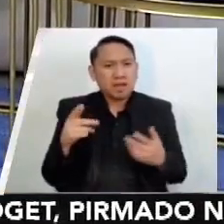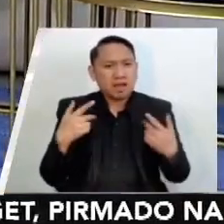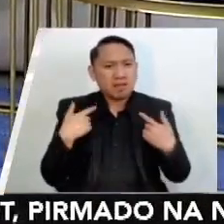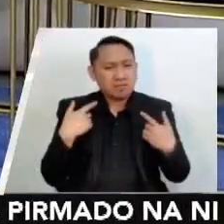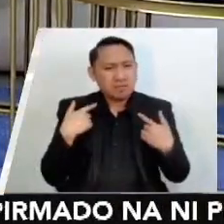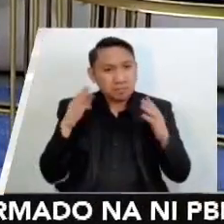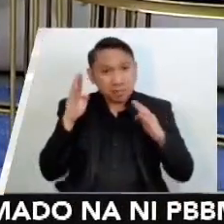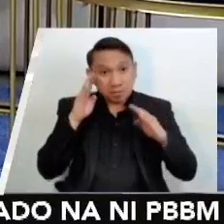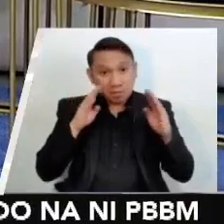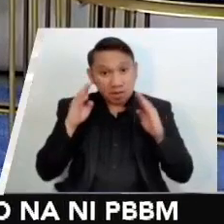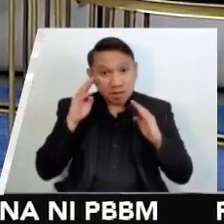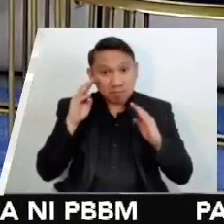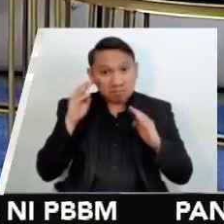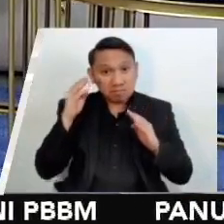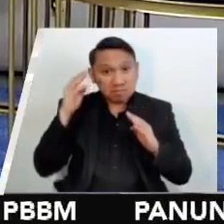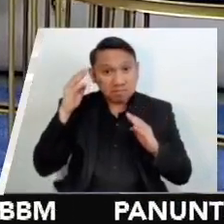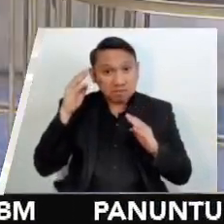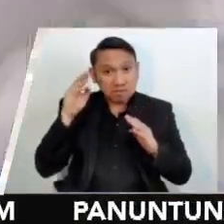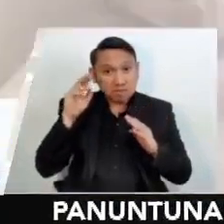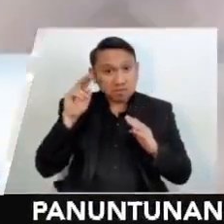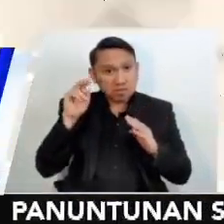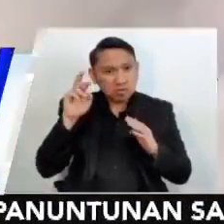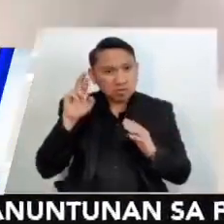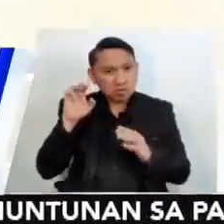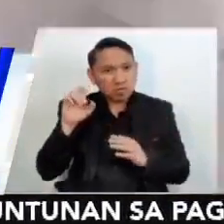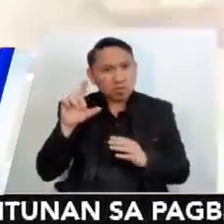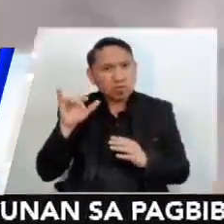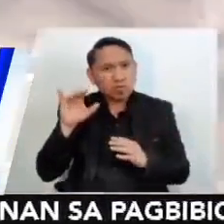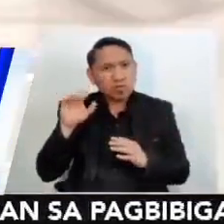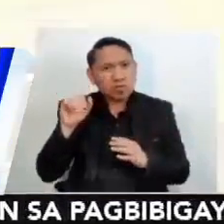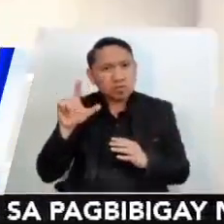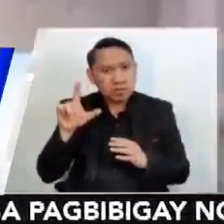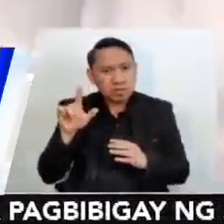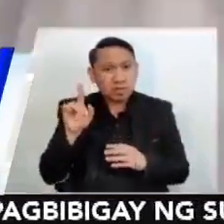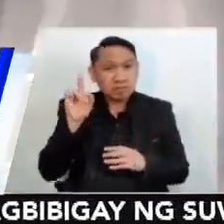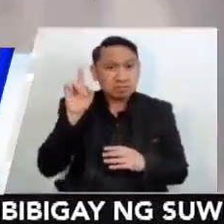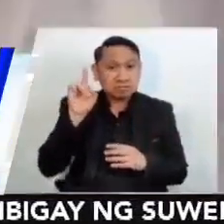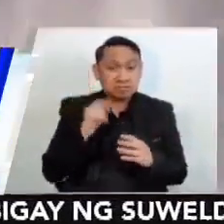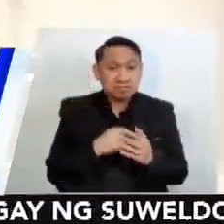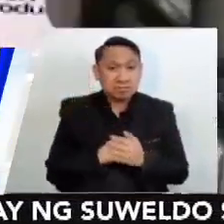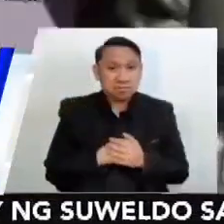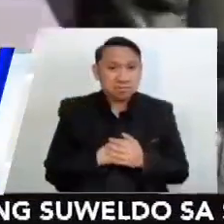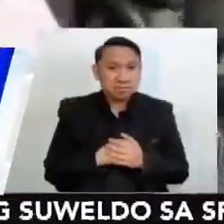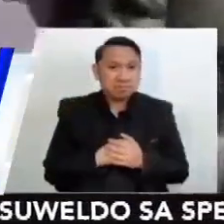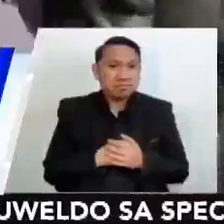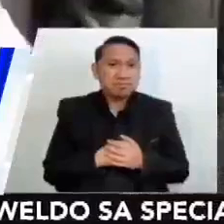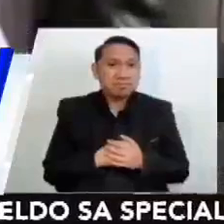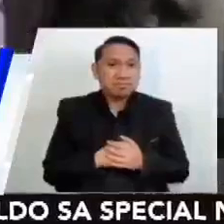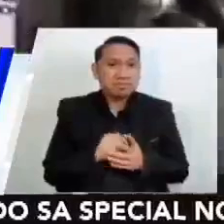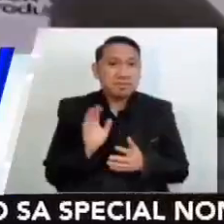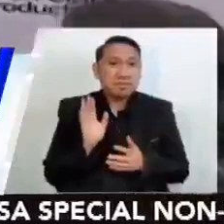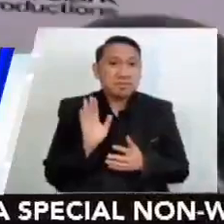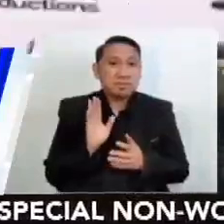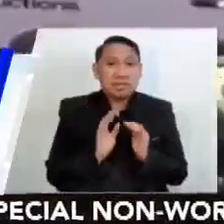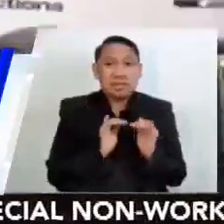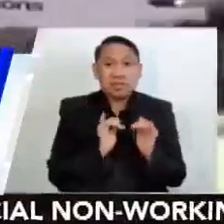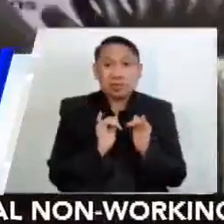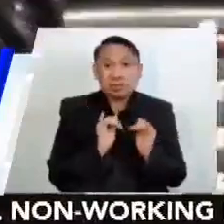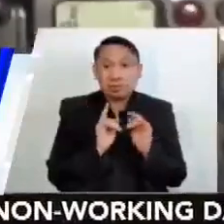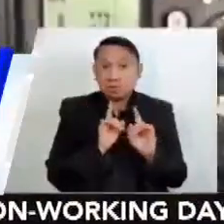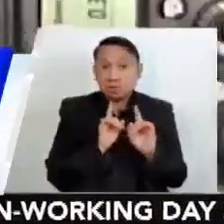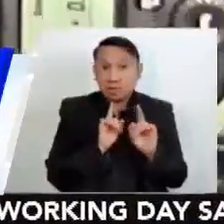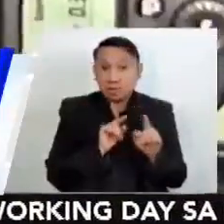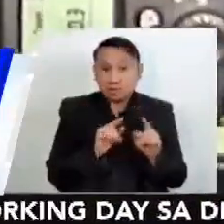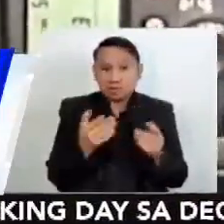stiff person Syndrome yan ang pahaging update ng ate ni si Claudet sa isang interview sa kabila nito patuloy pa rin ang